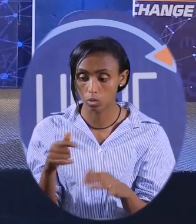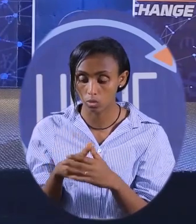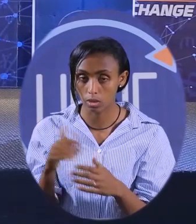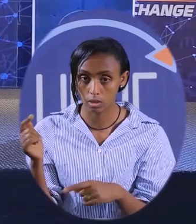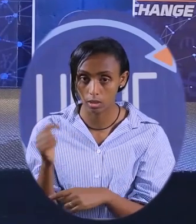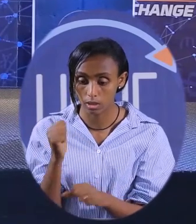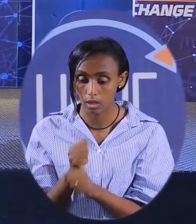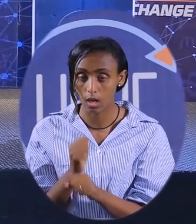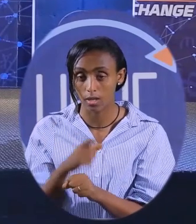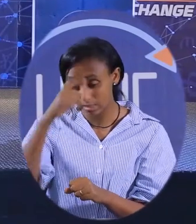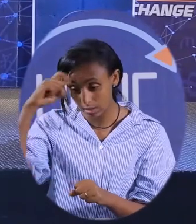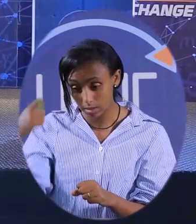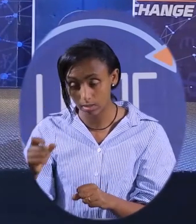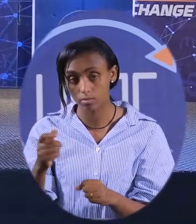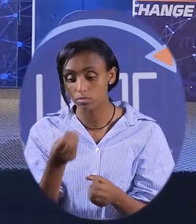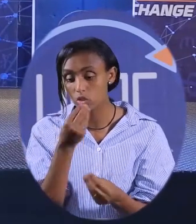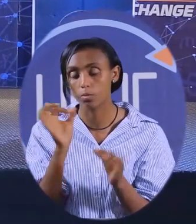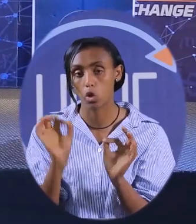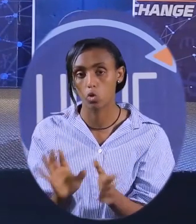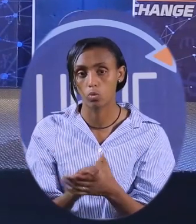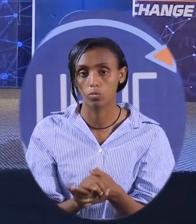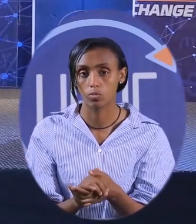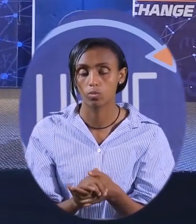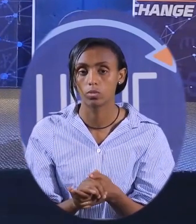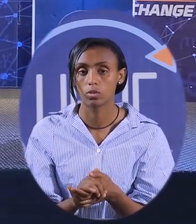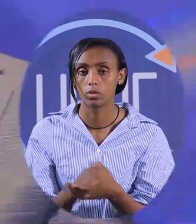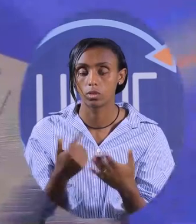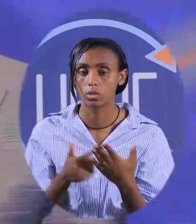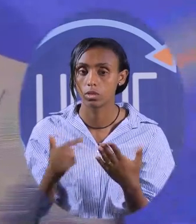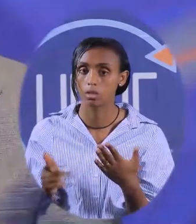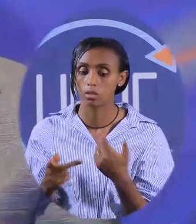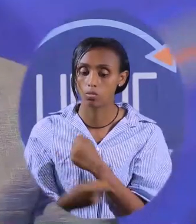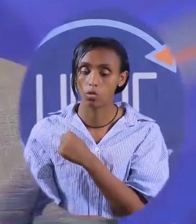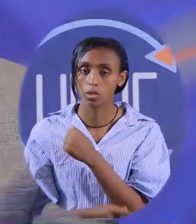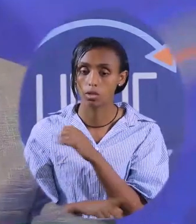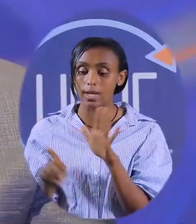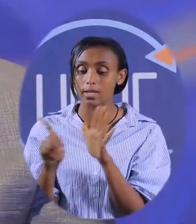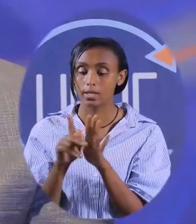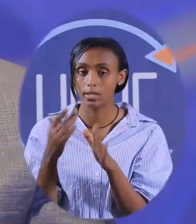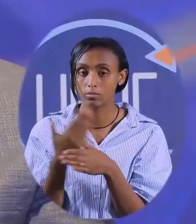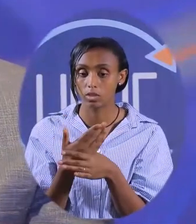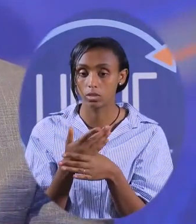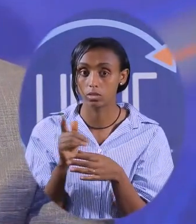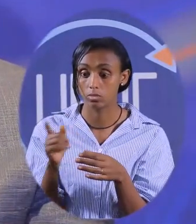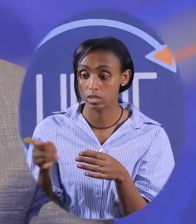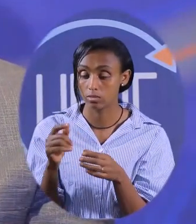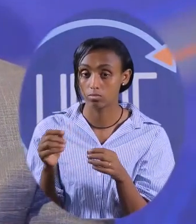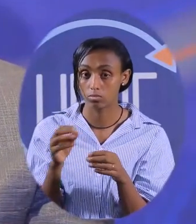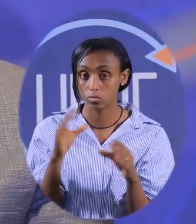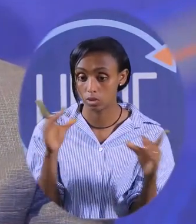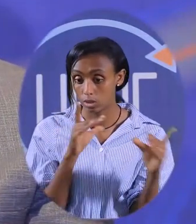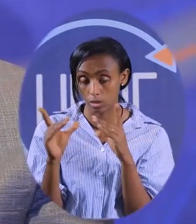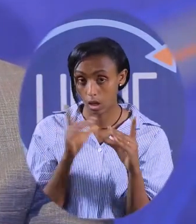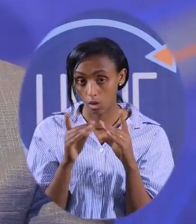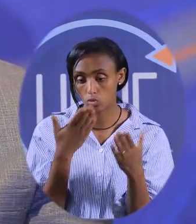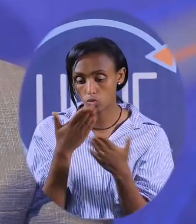እየለፋ ምግብ የለውም ማለት ነው። ስለዚህ በጣም ተጨባጭ ነገሮች አሉ። አይ ዊሽ ዚስ ዋዝ ኤ ፖለቲካል ዲቤት። በዚህ ቢጨቃጨቁ ጥሩ ነበረ፣ ግን ይሄ አጀንዳ